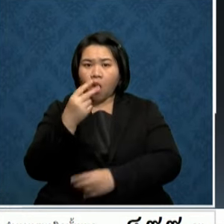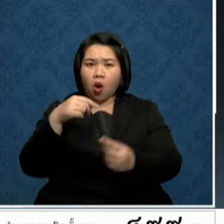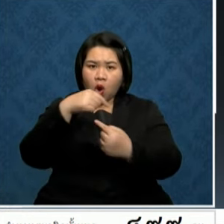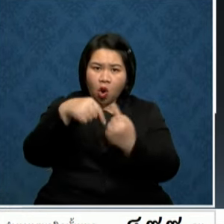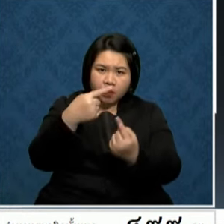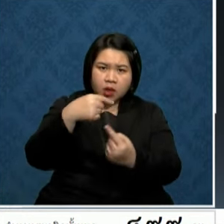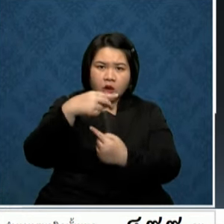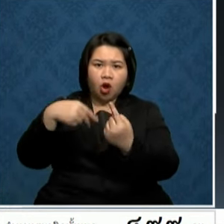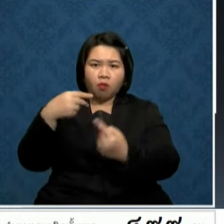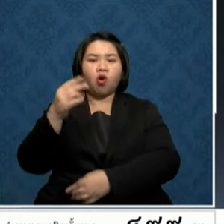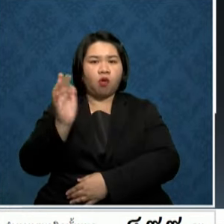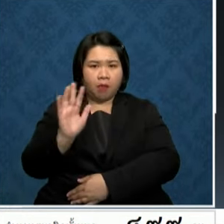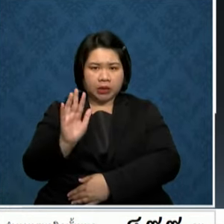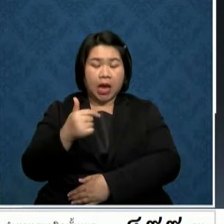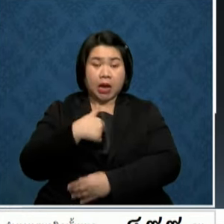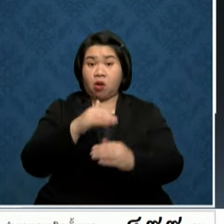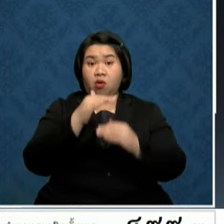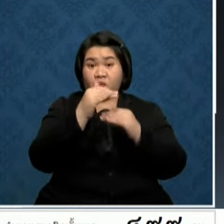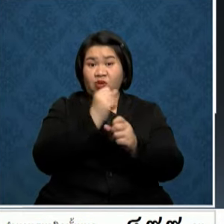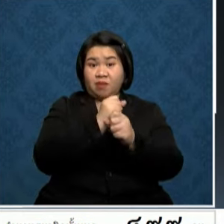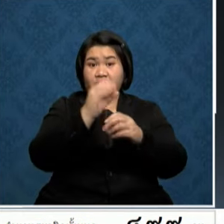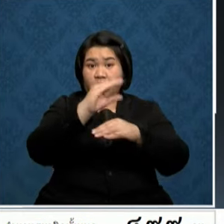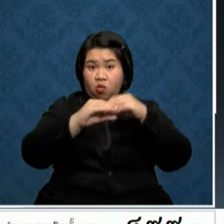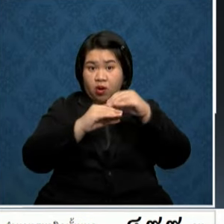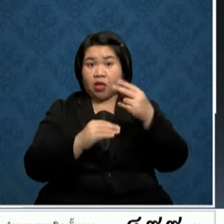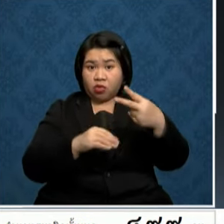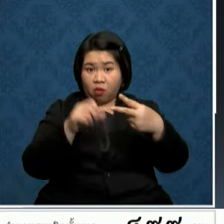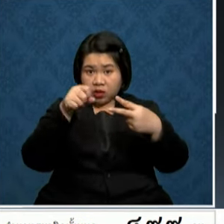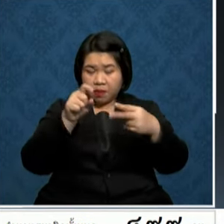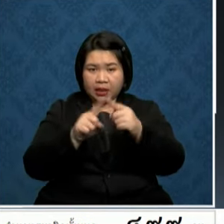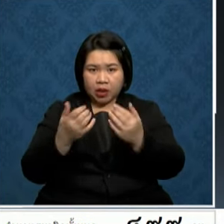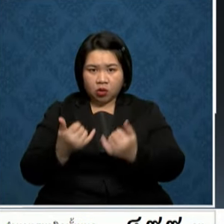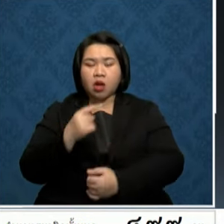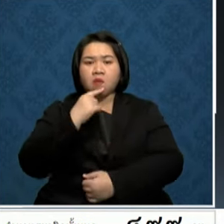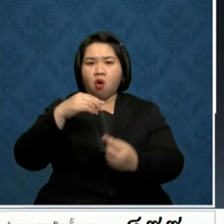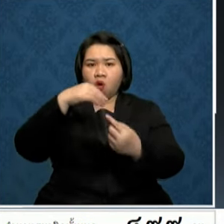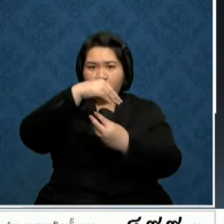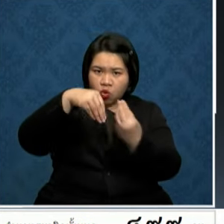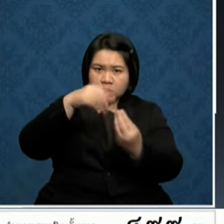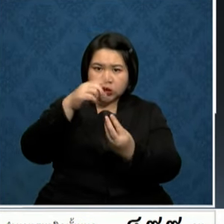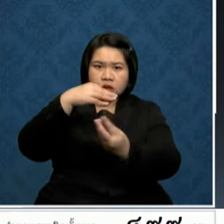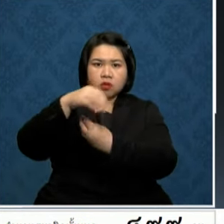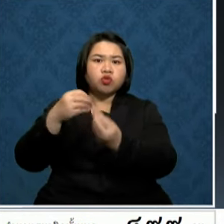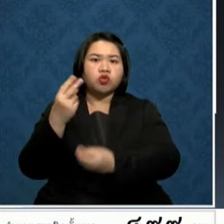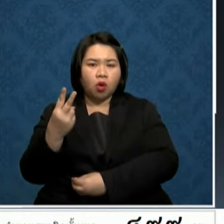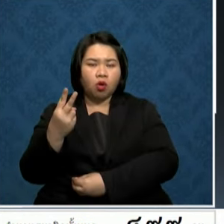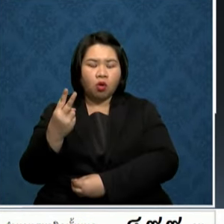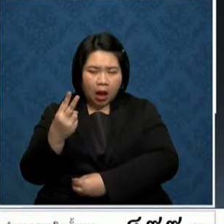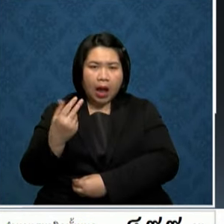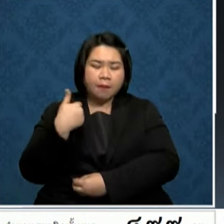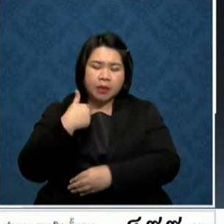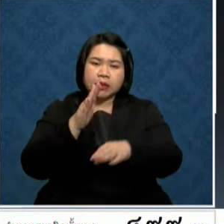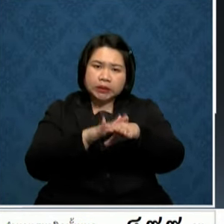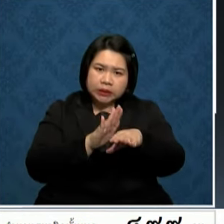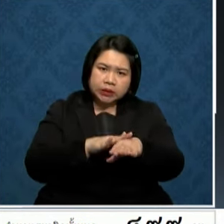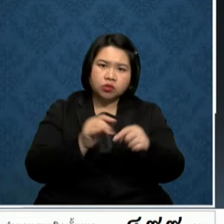รอบที่เราได้กำหนดโครงการเอาไ้โครงการเราพยายามทจะให้ยืนยันวาอย่น้อยมการหมุน 2 รอบมีการกระตุ้นการผลิการจางง